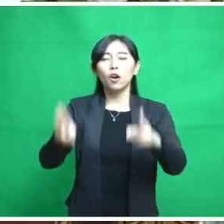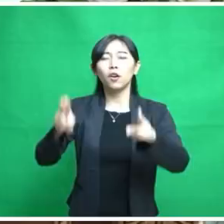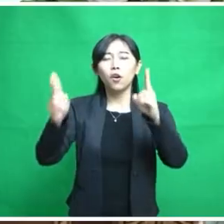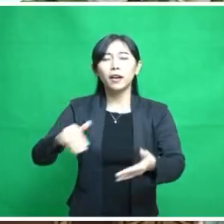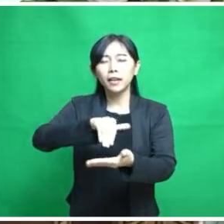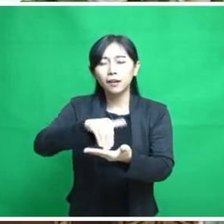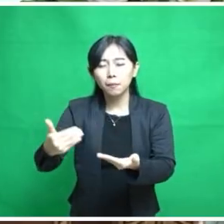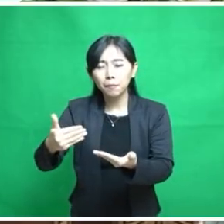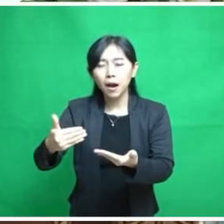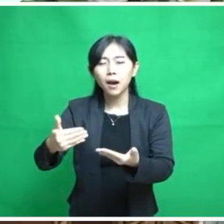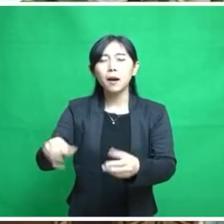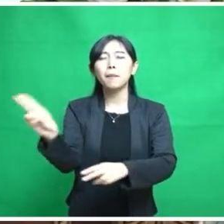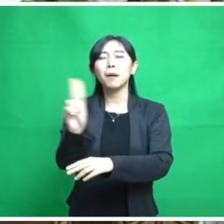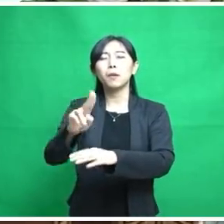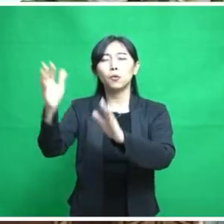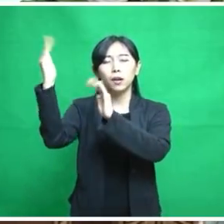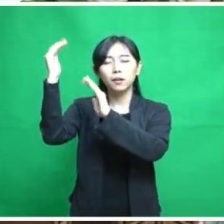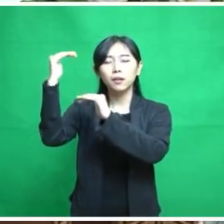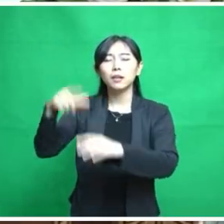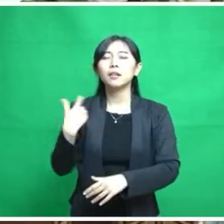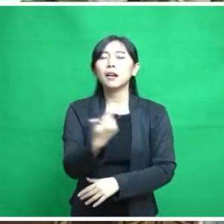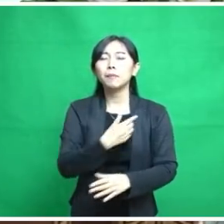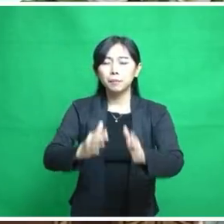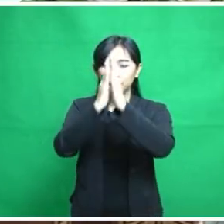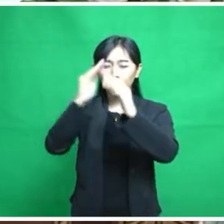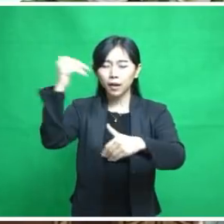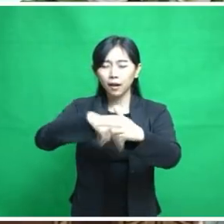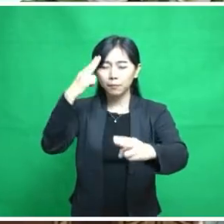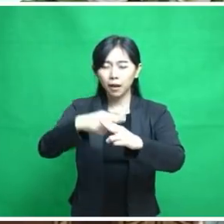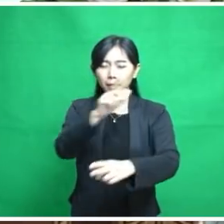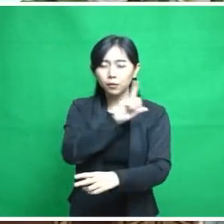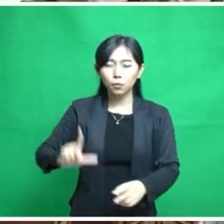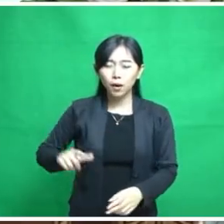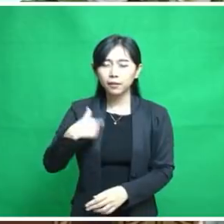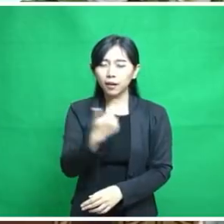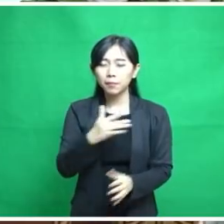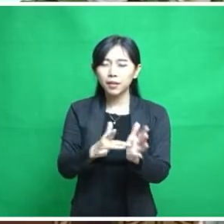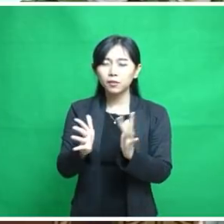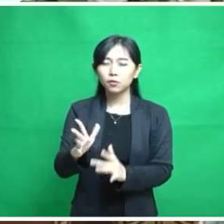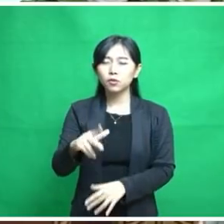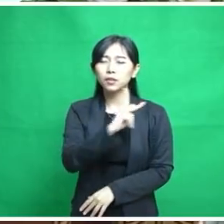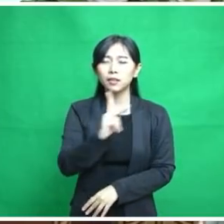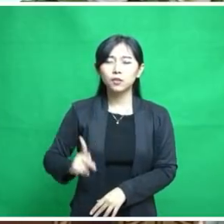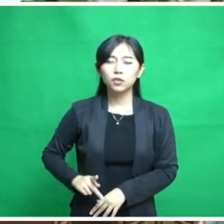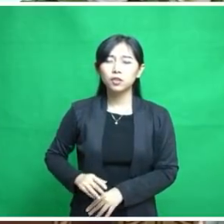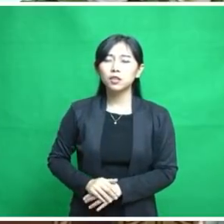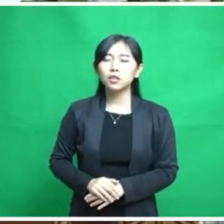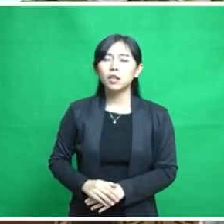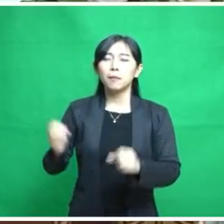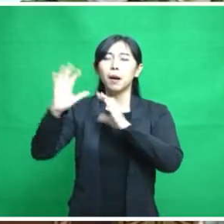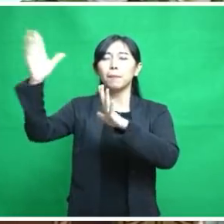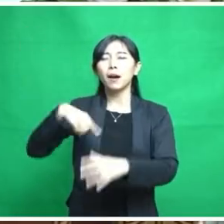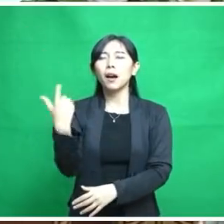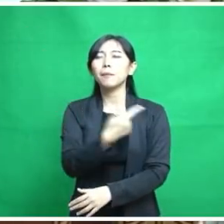butuh pengharapan dan kekuatan, kami naikkan doa-doa ini di dalam nama Tuhan kami Yesus Kristus yang mengajar kami berdoa. Bapa